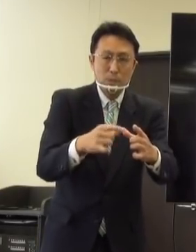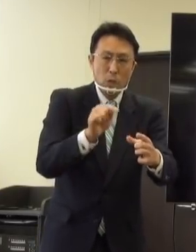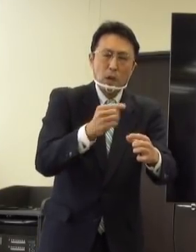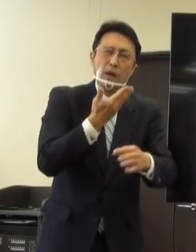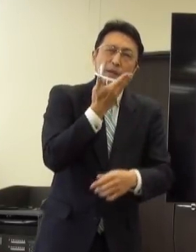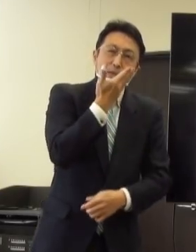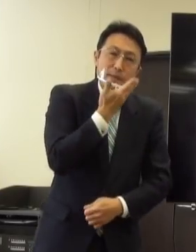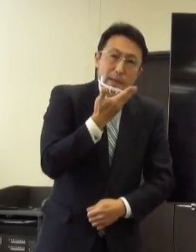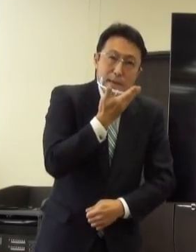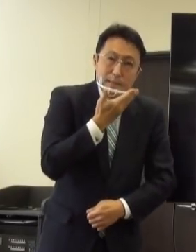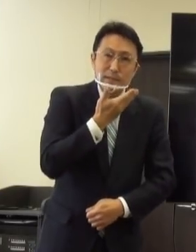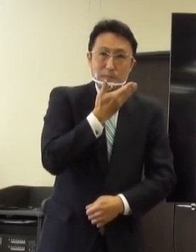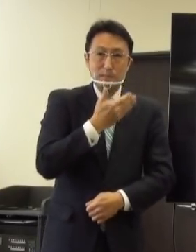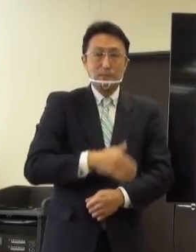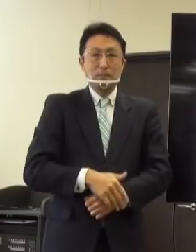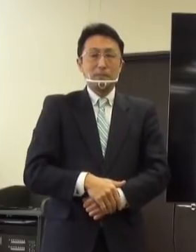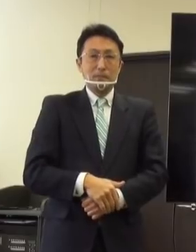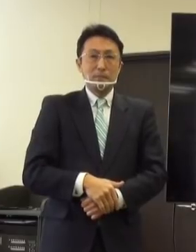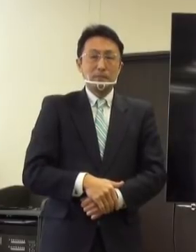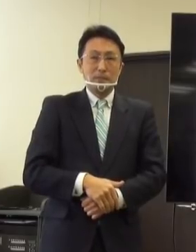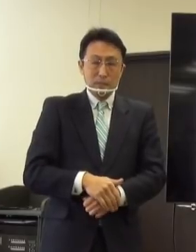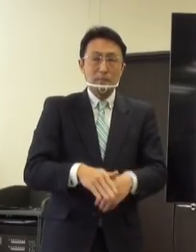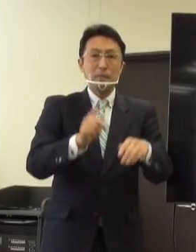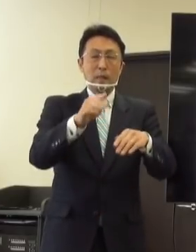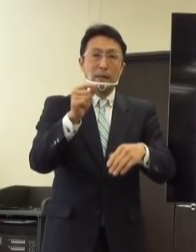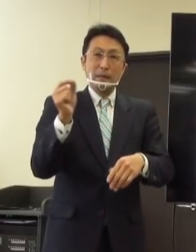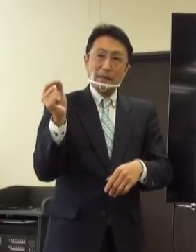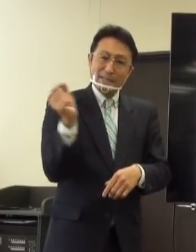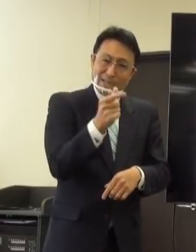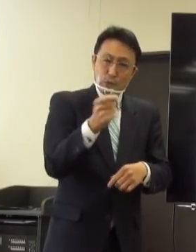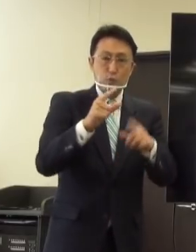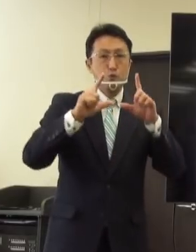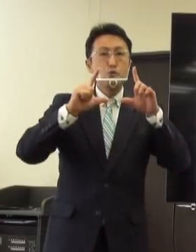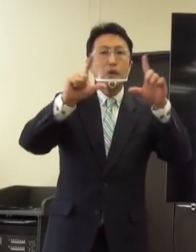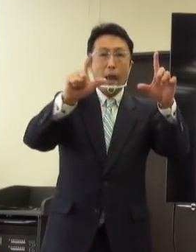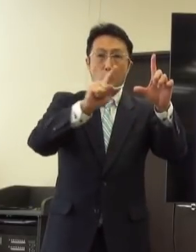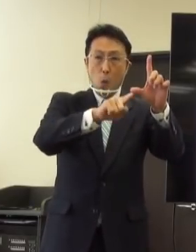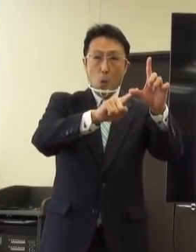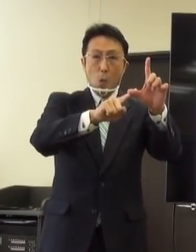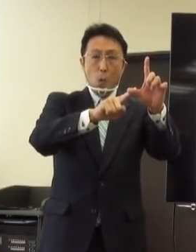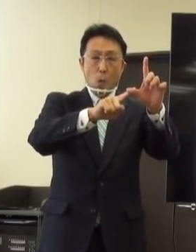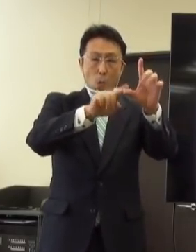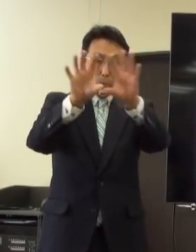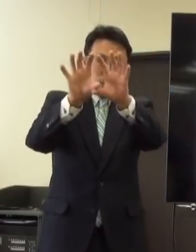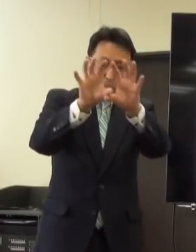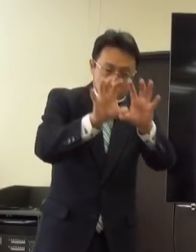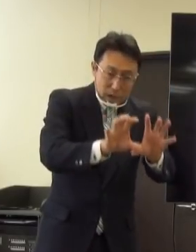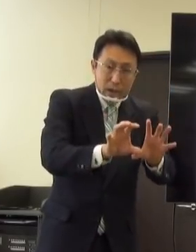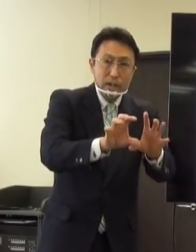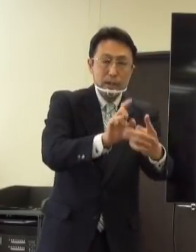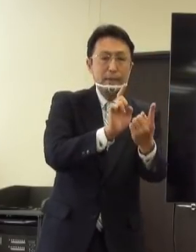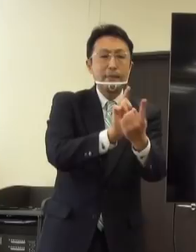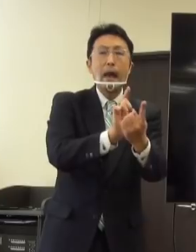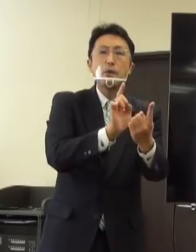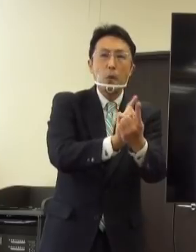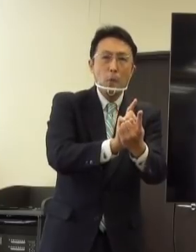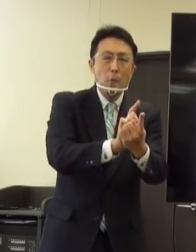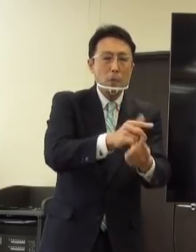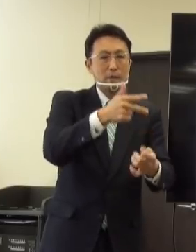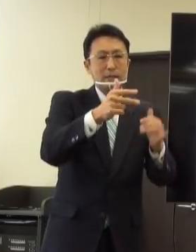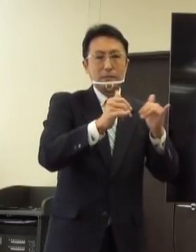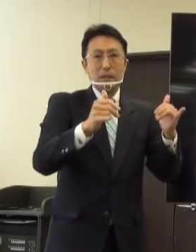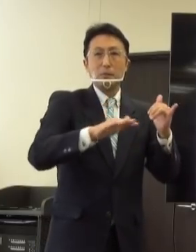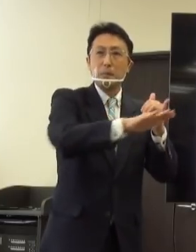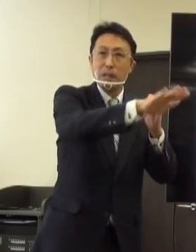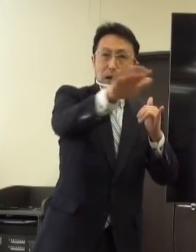、ぜひただいまの緊急警報に基づいた対応をですね市民の皆様にお願いをしたいという